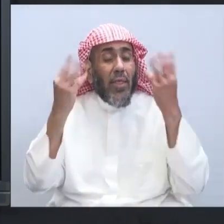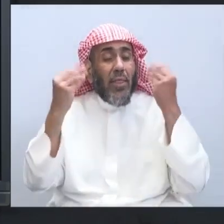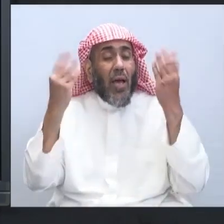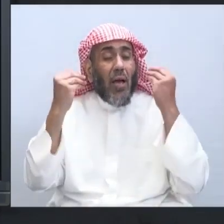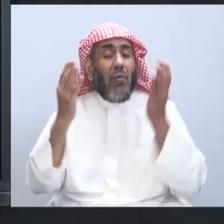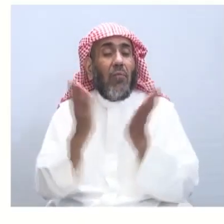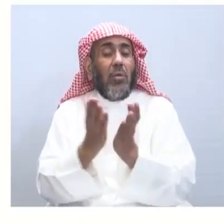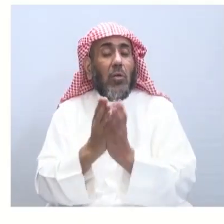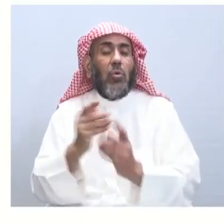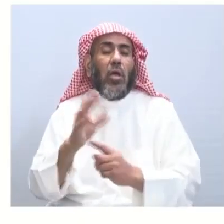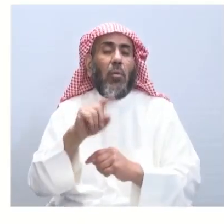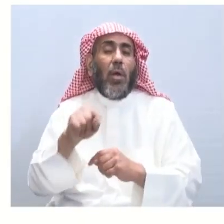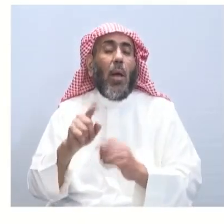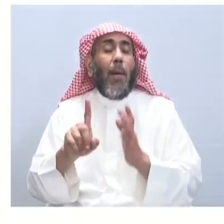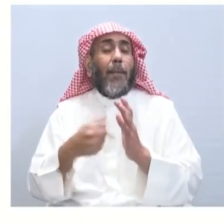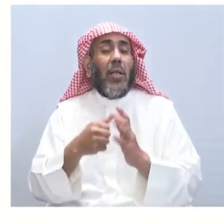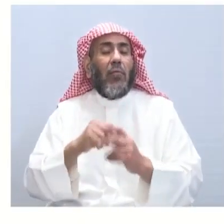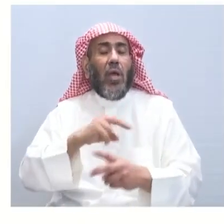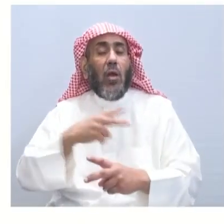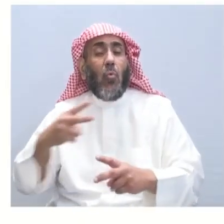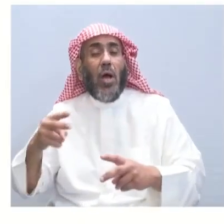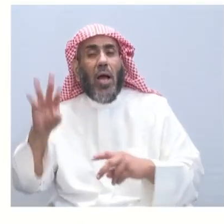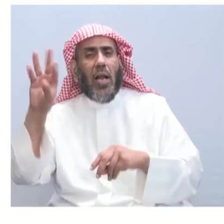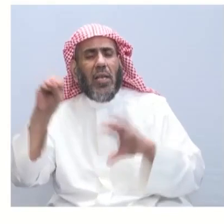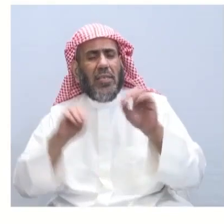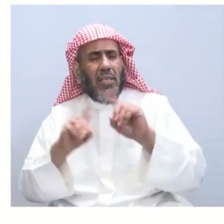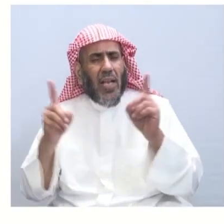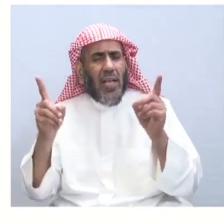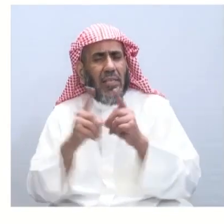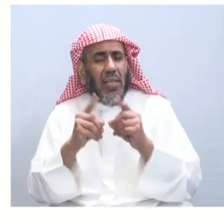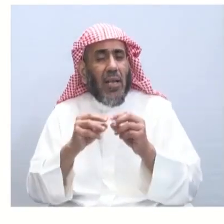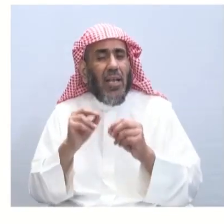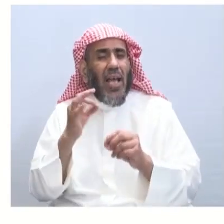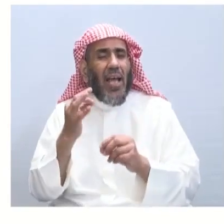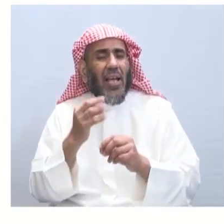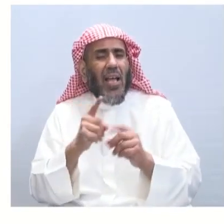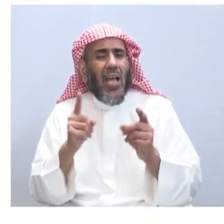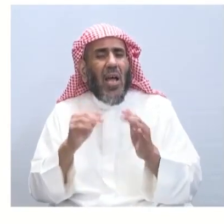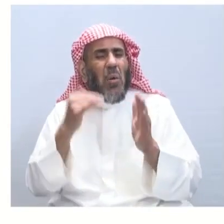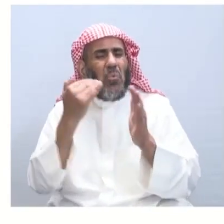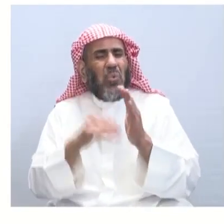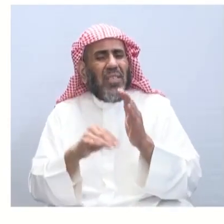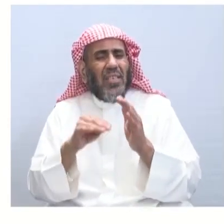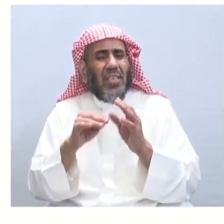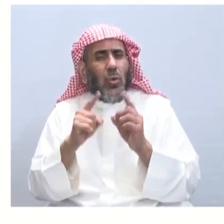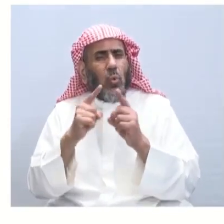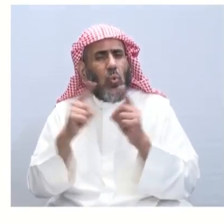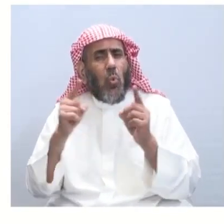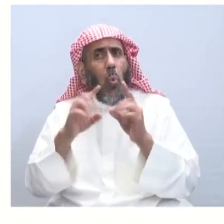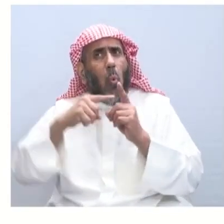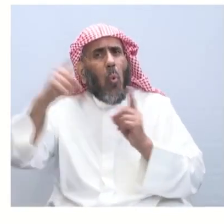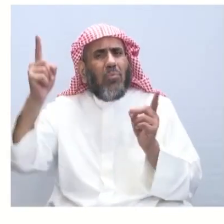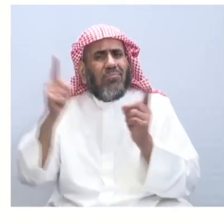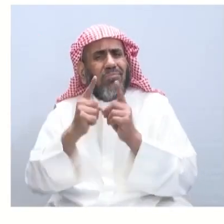المدارس وتاثر بها بدايه طبعا في انواعها القصه القصيره القصه القصيره هي حكايه متوسطه الطول حكايه متوسطه